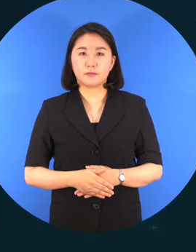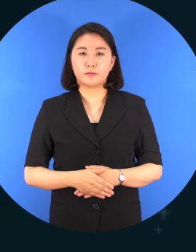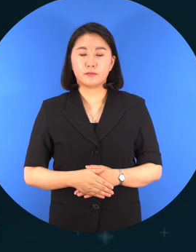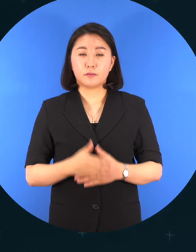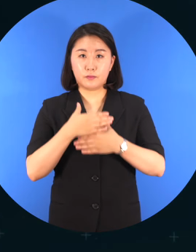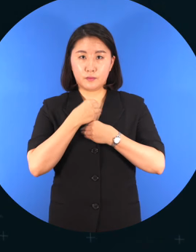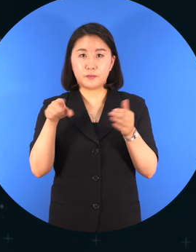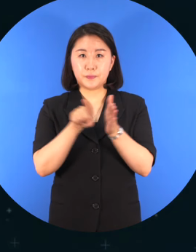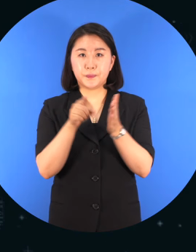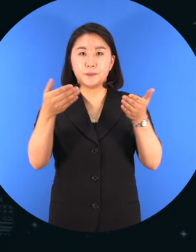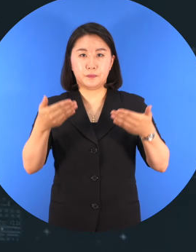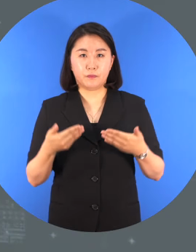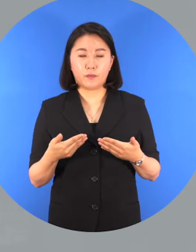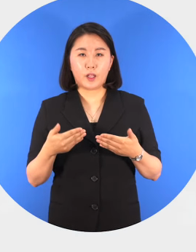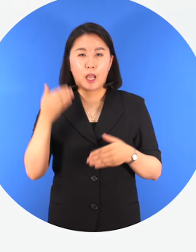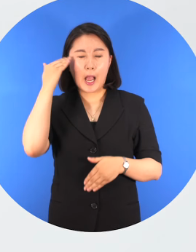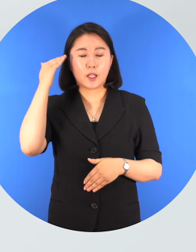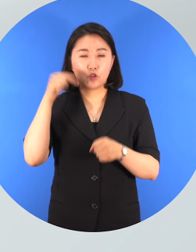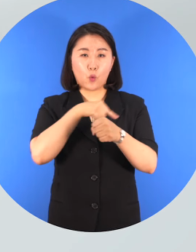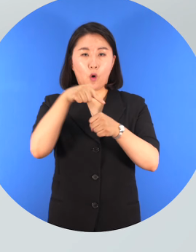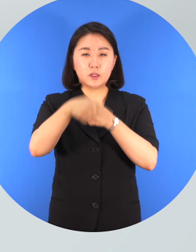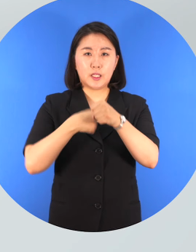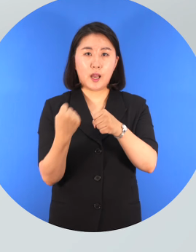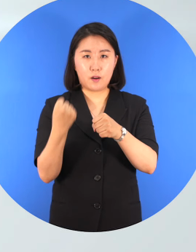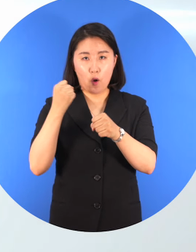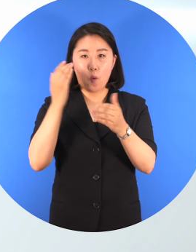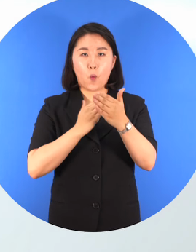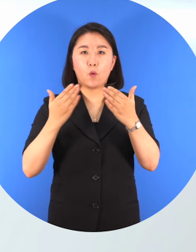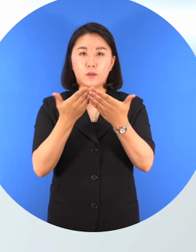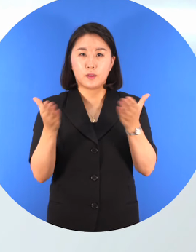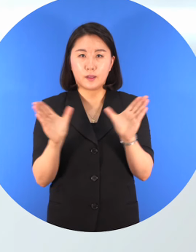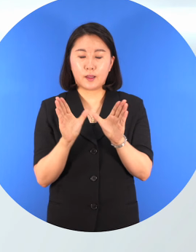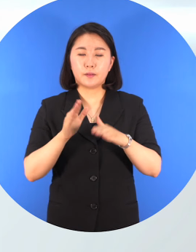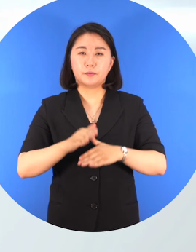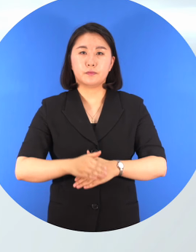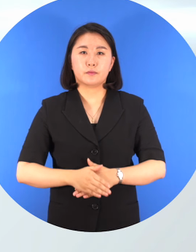안전으로 신뢰받는 한국원자력환경공단